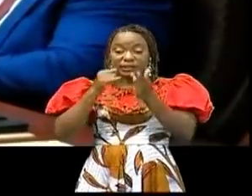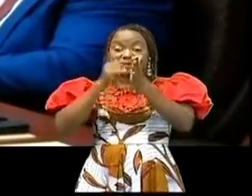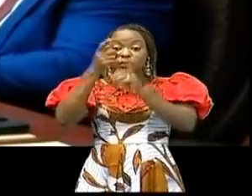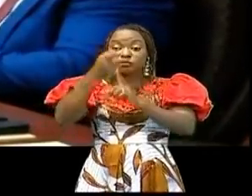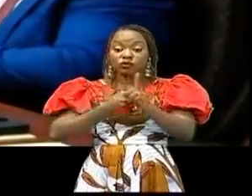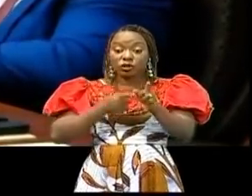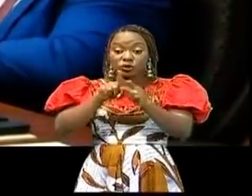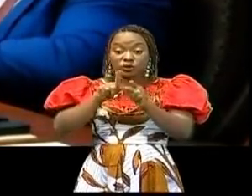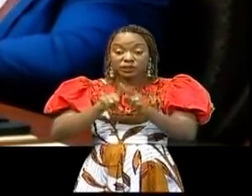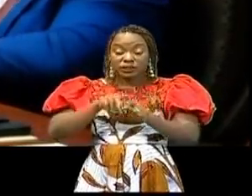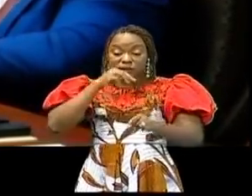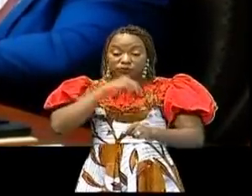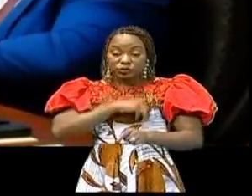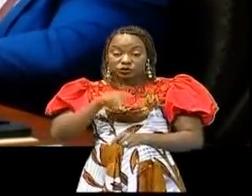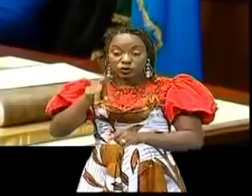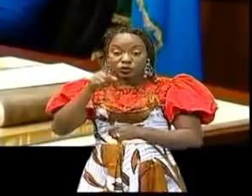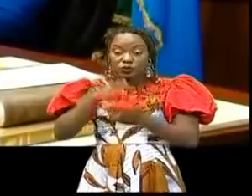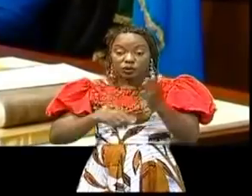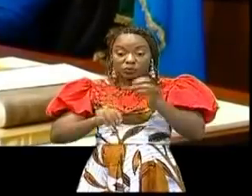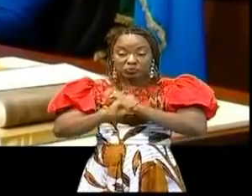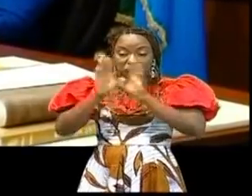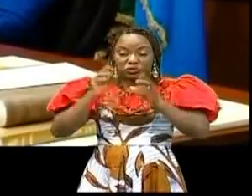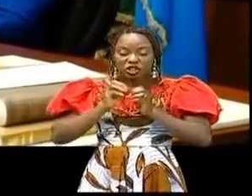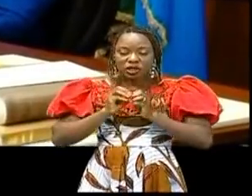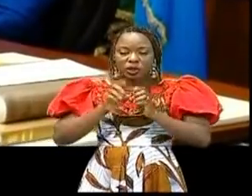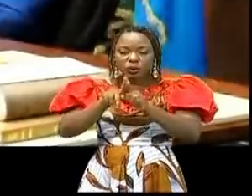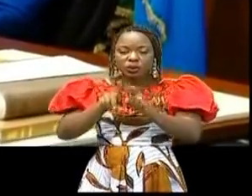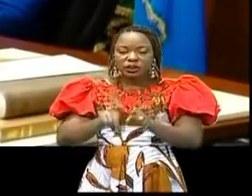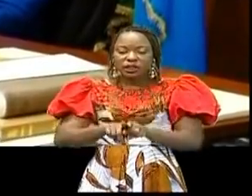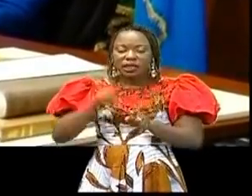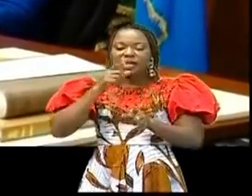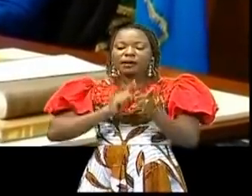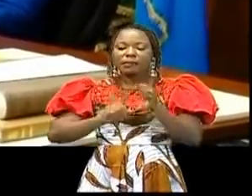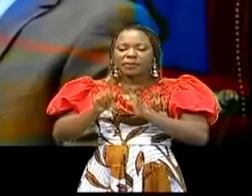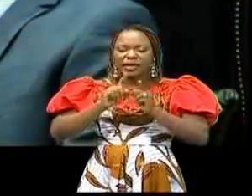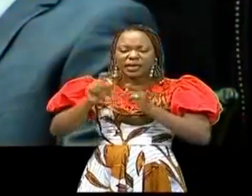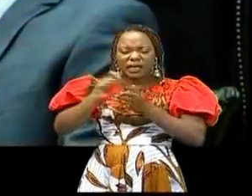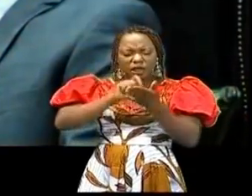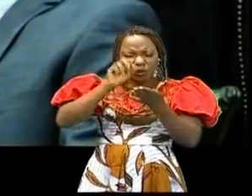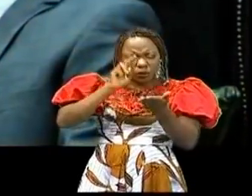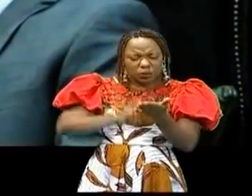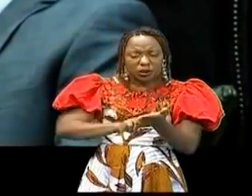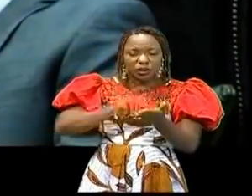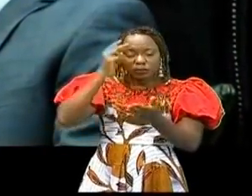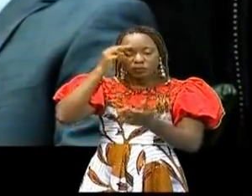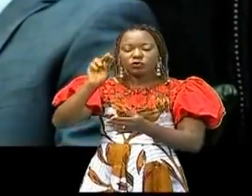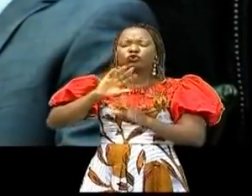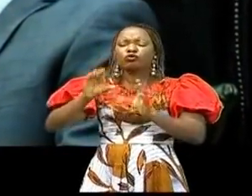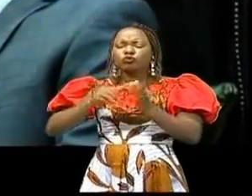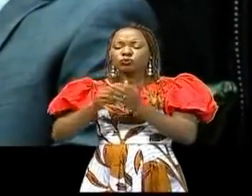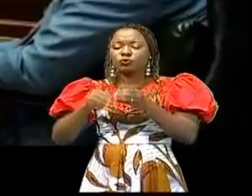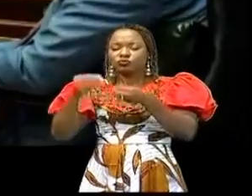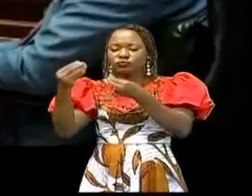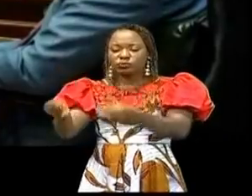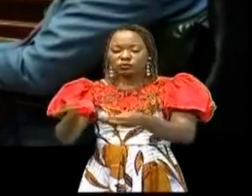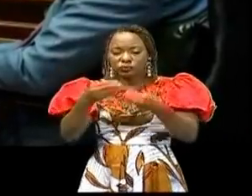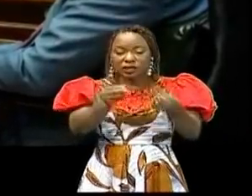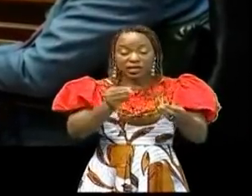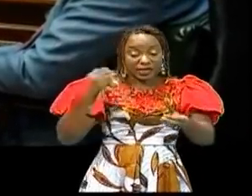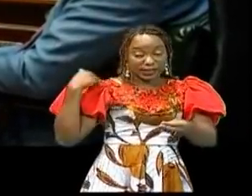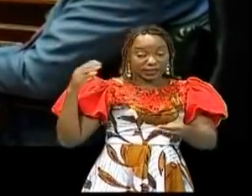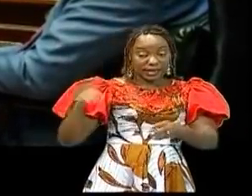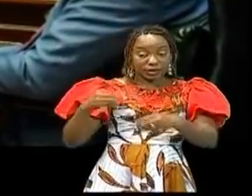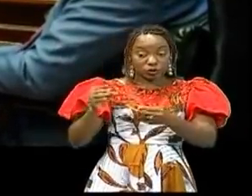missions assignées à cette dernière sont claires, notamment inventorier tous les contrats de concession forestière octroyés par l'État à ce